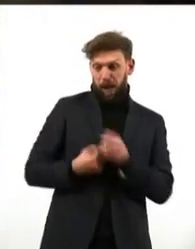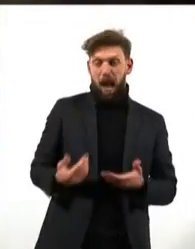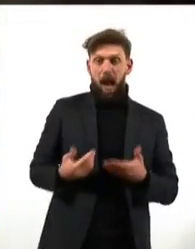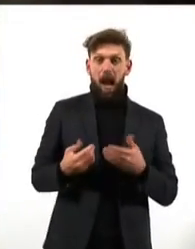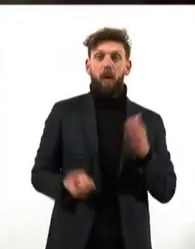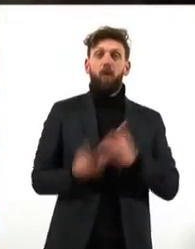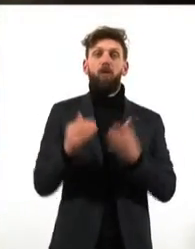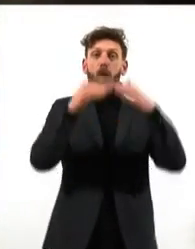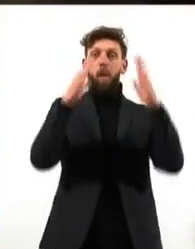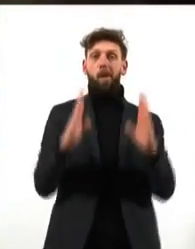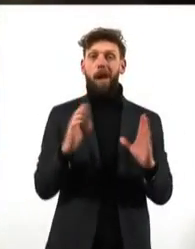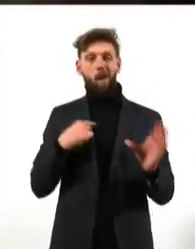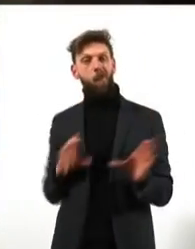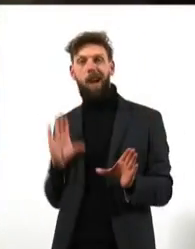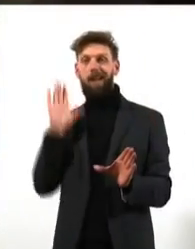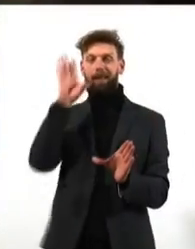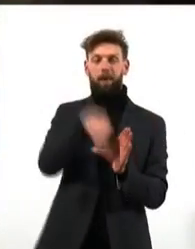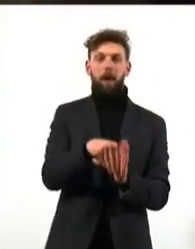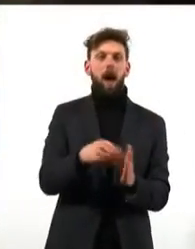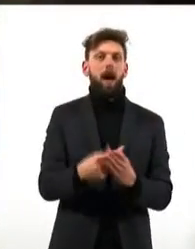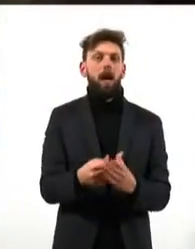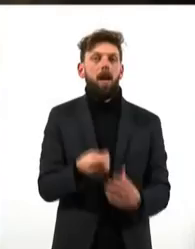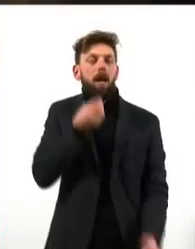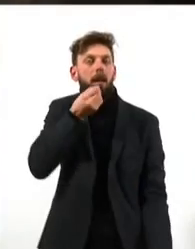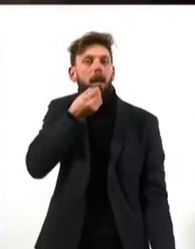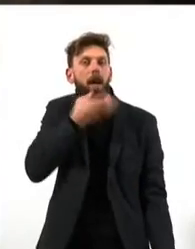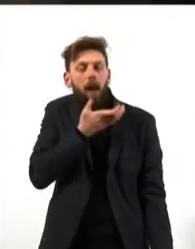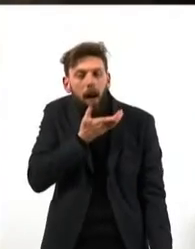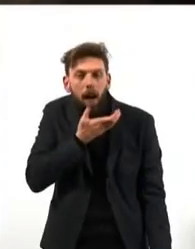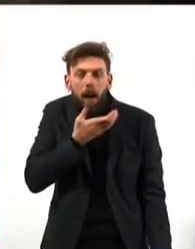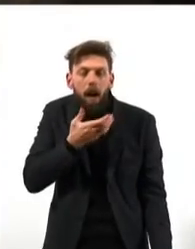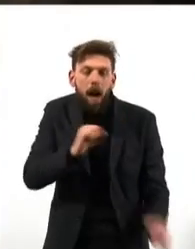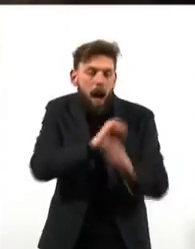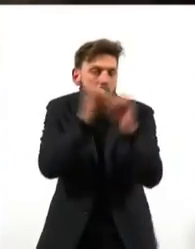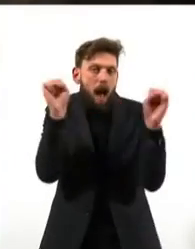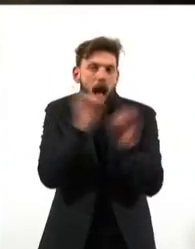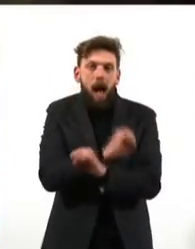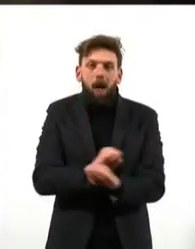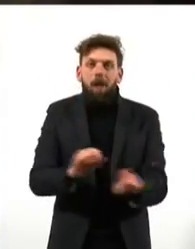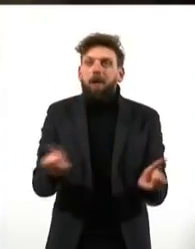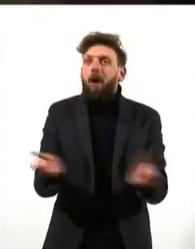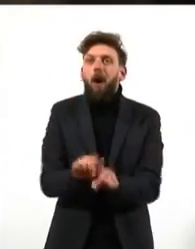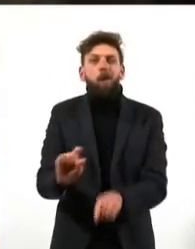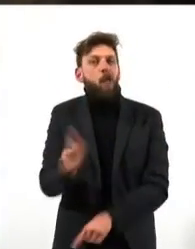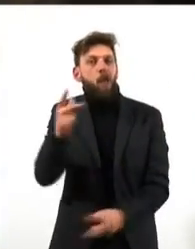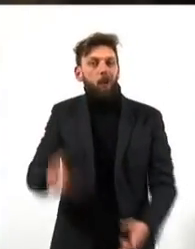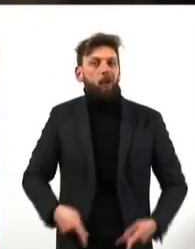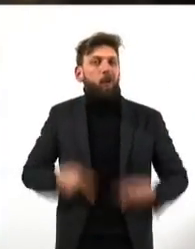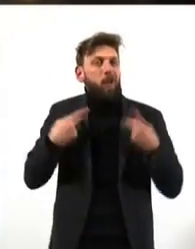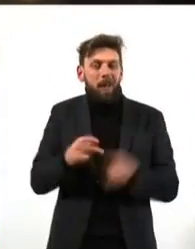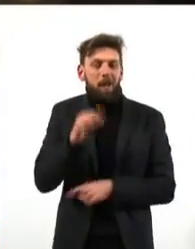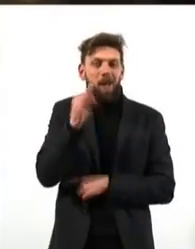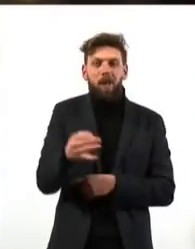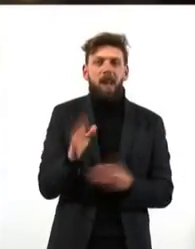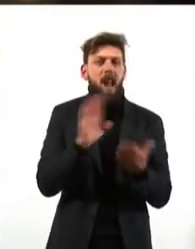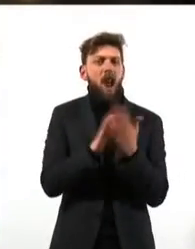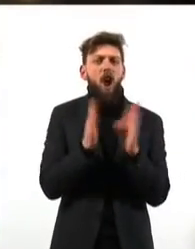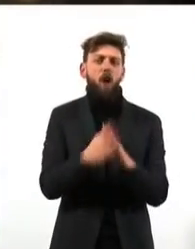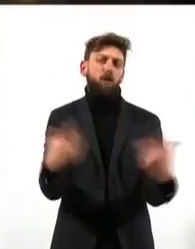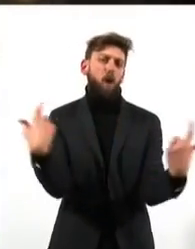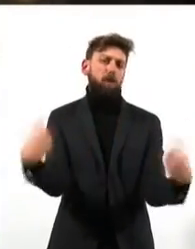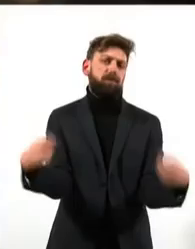est vraiment extraordinaire, j'ai l'impression de revivre carrément. Plus de rangement,